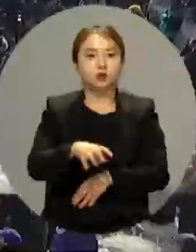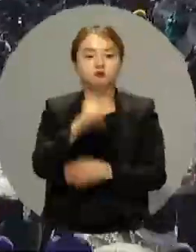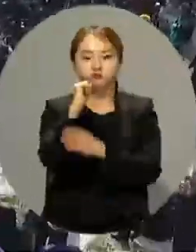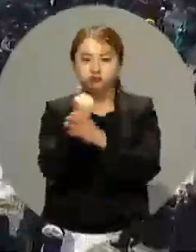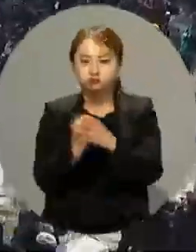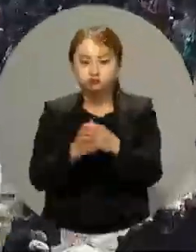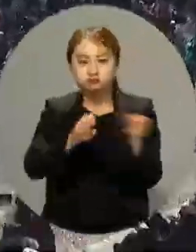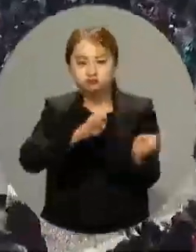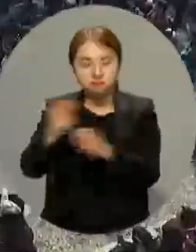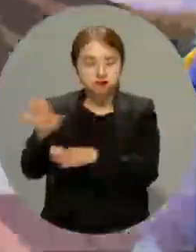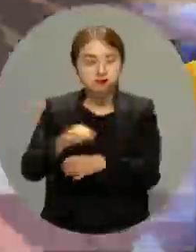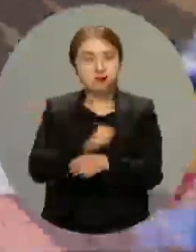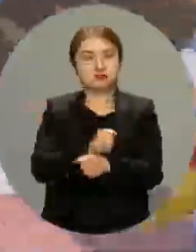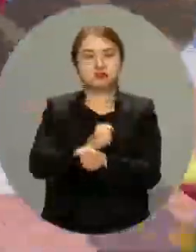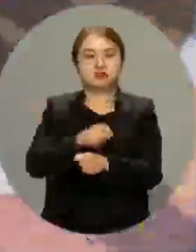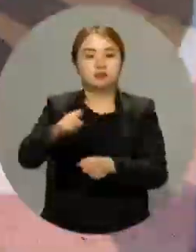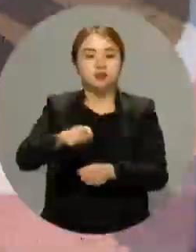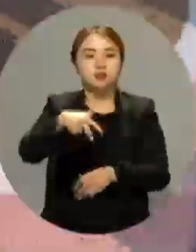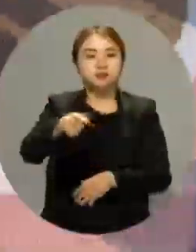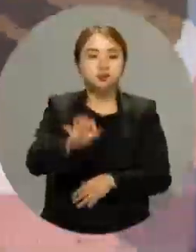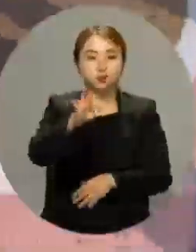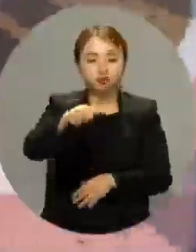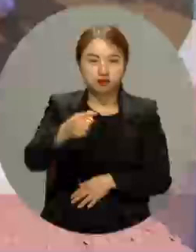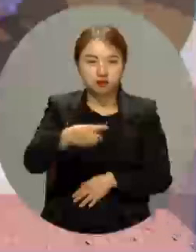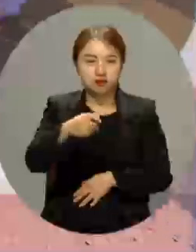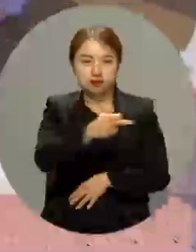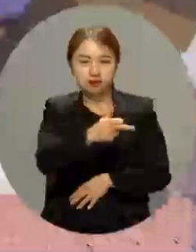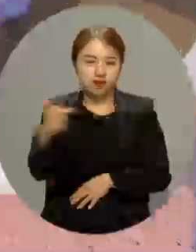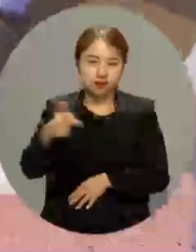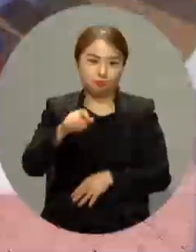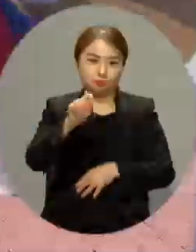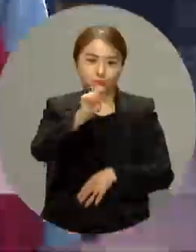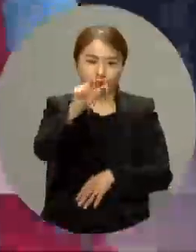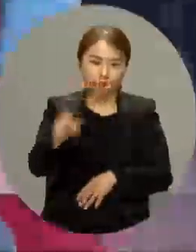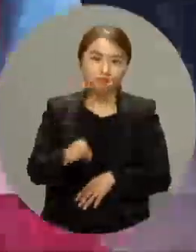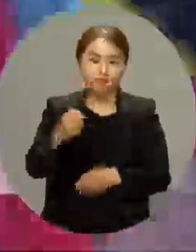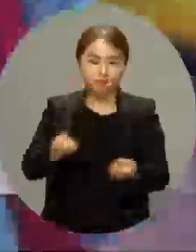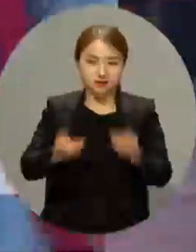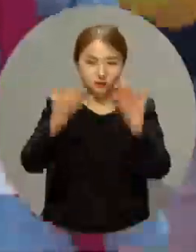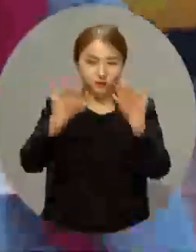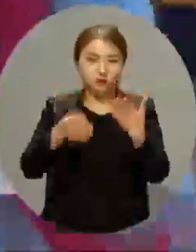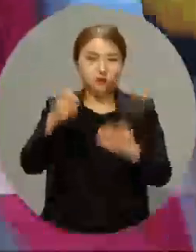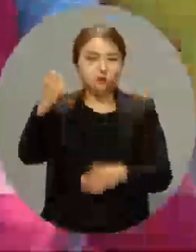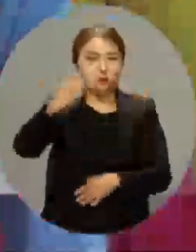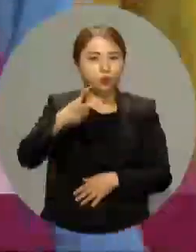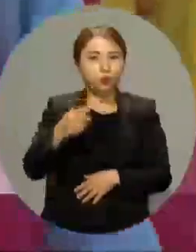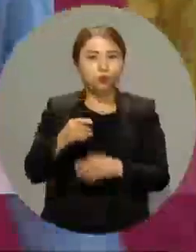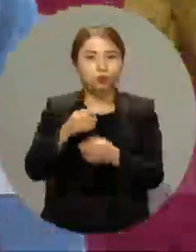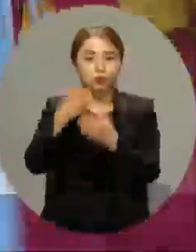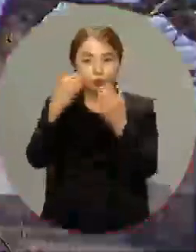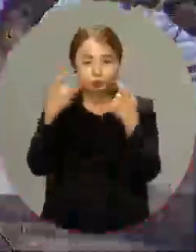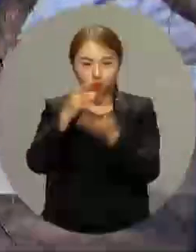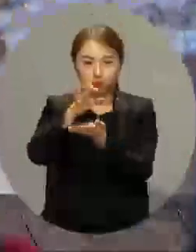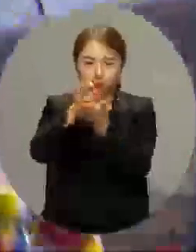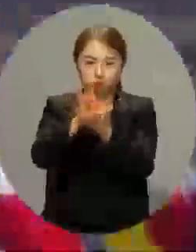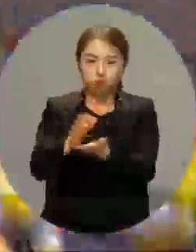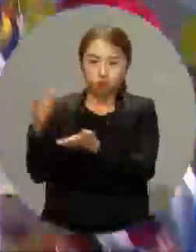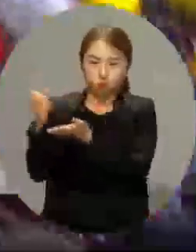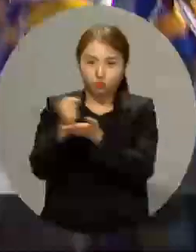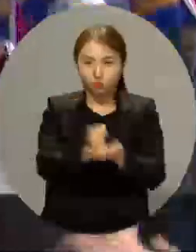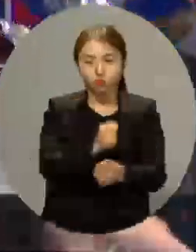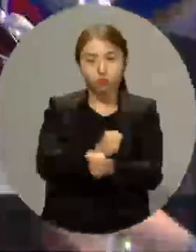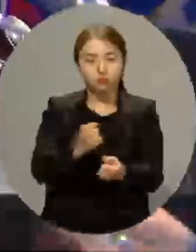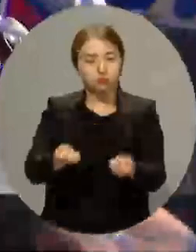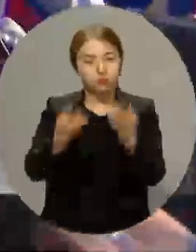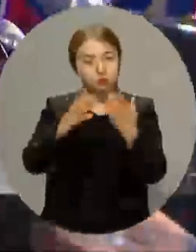제42회 필봉정월 대보름 구시 열리고 전주 3000 둔치에서는 기점놀이 보존회가 민속놀이 체험과